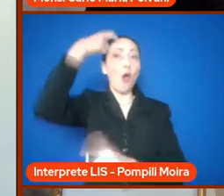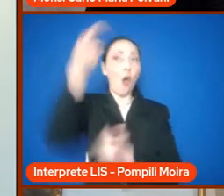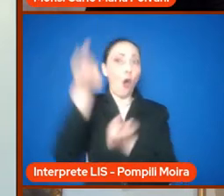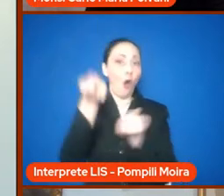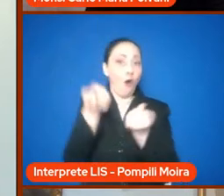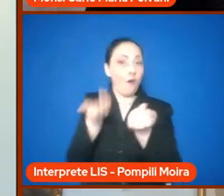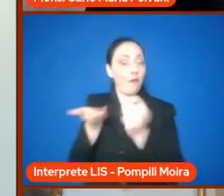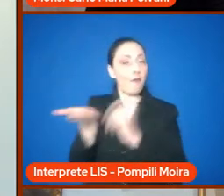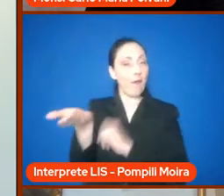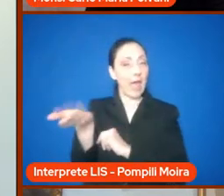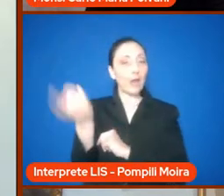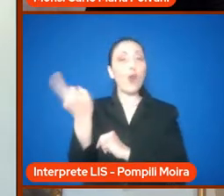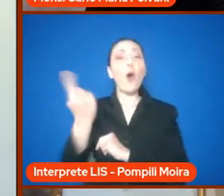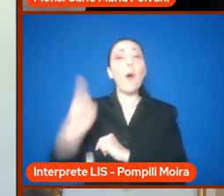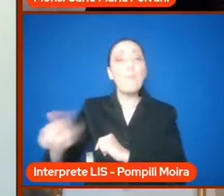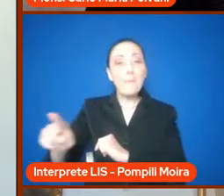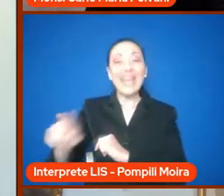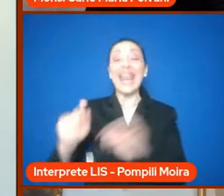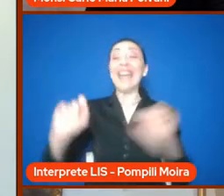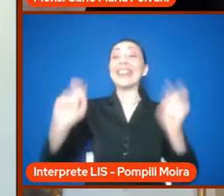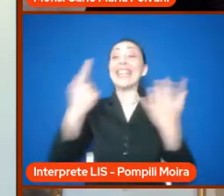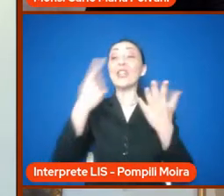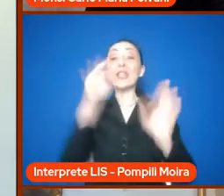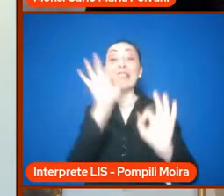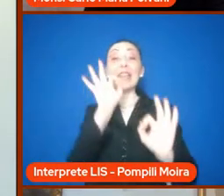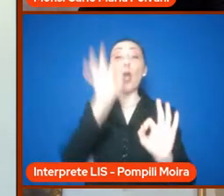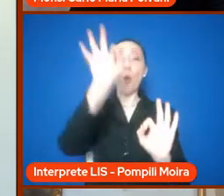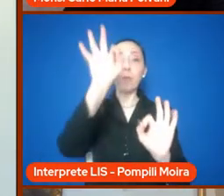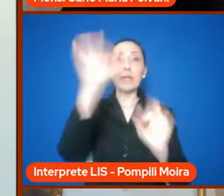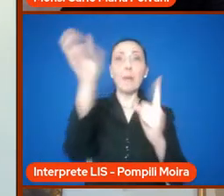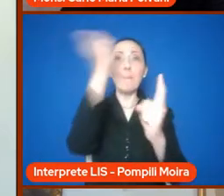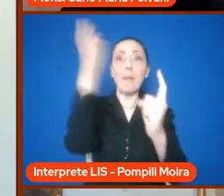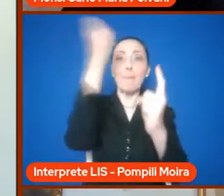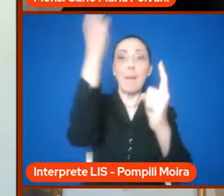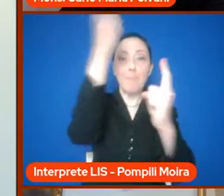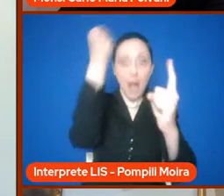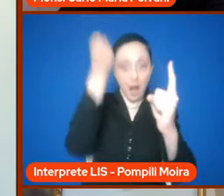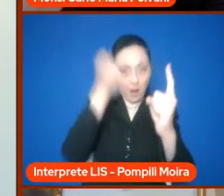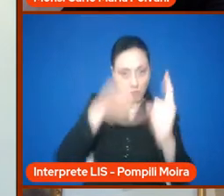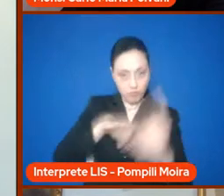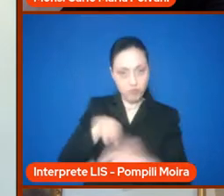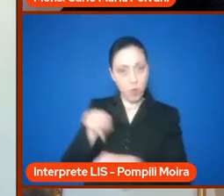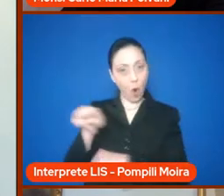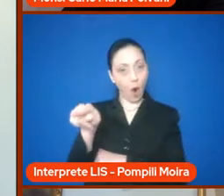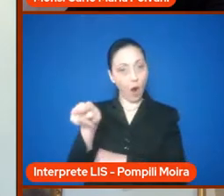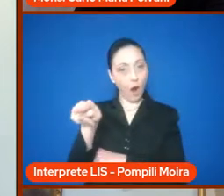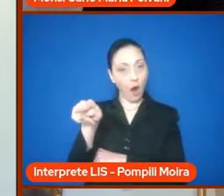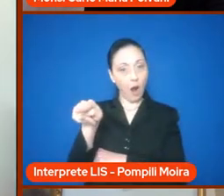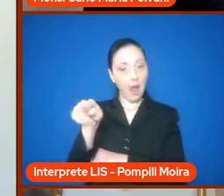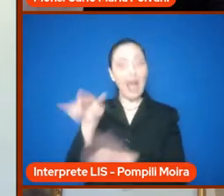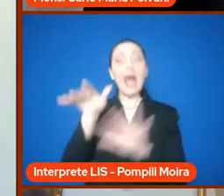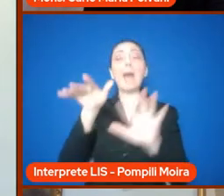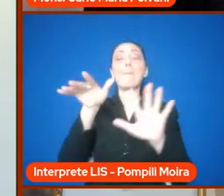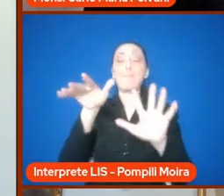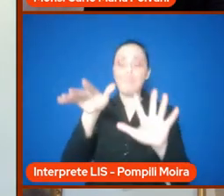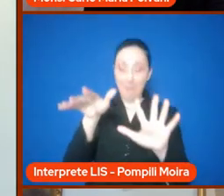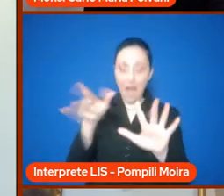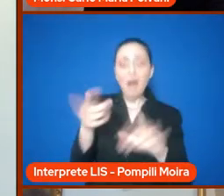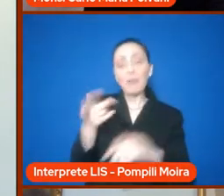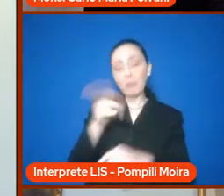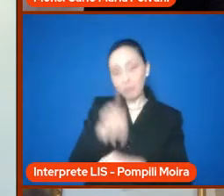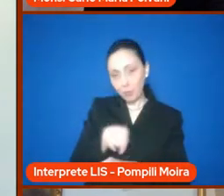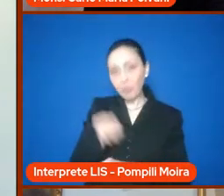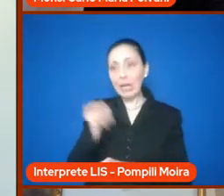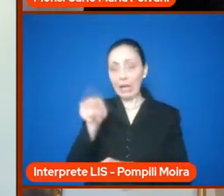per difendere i 17 obiettivi, per raggiungere i 17 obiettivi, però dall'altra ci rendiamo conto che, per quanto